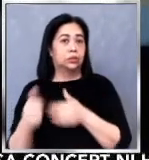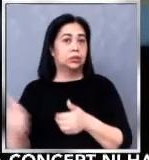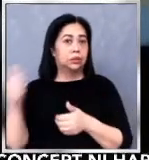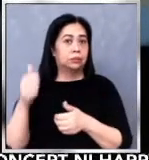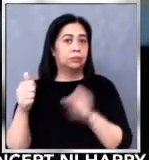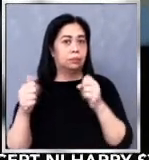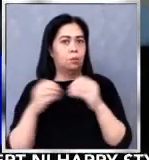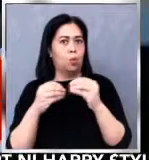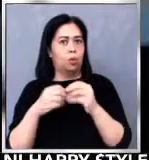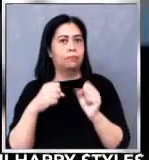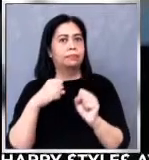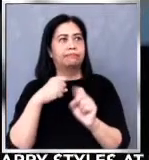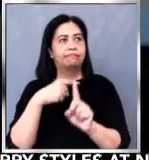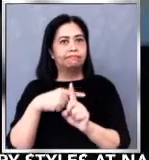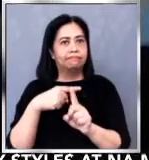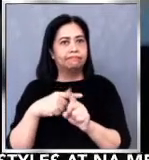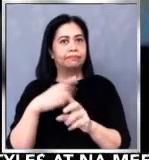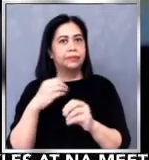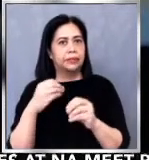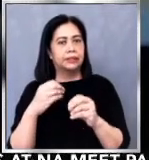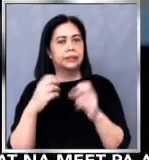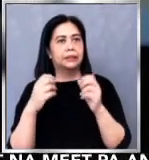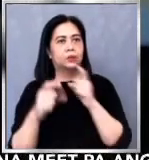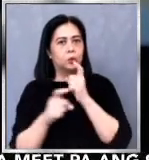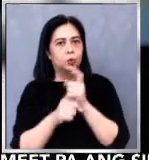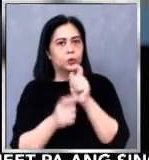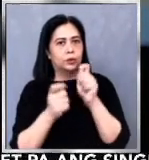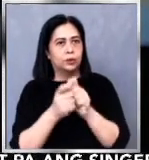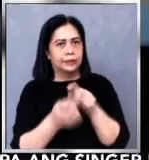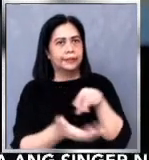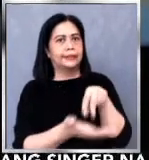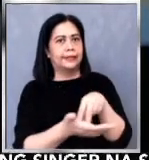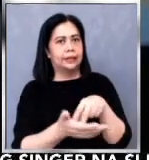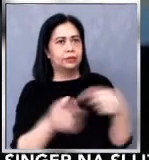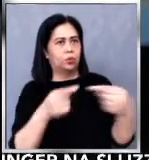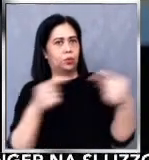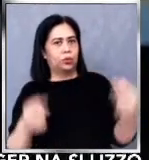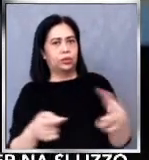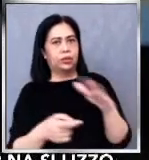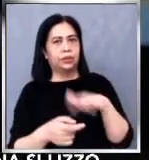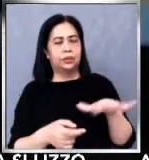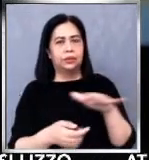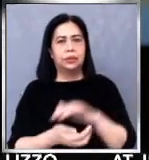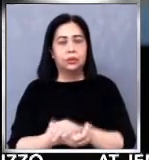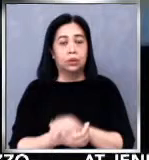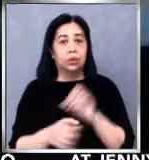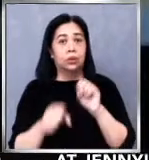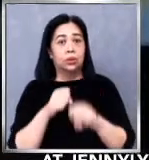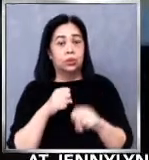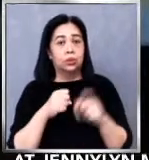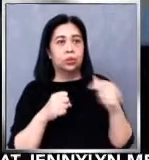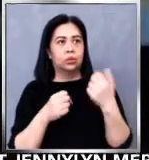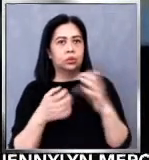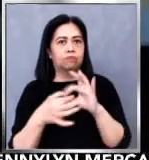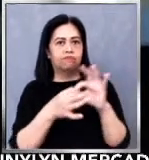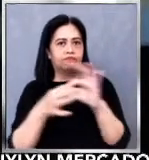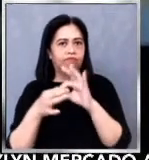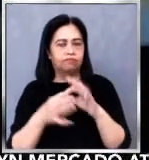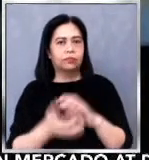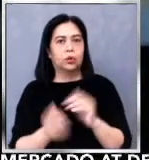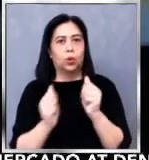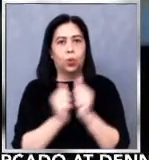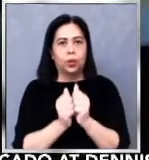positive and definite stand or position. We need to strengthen our alliances with